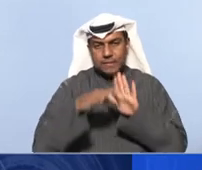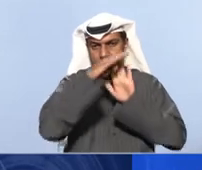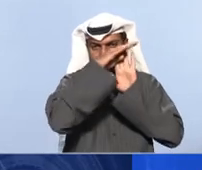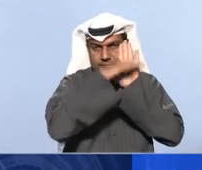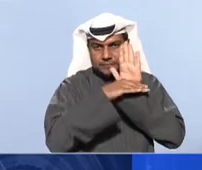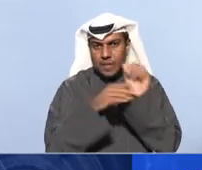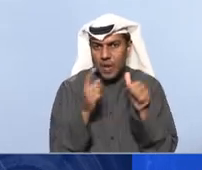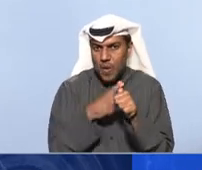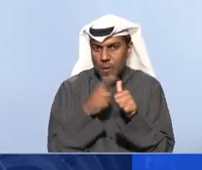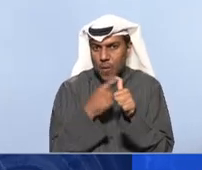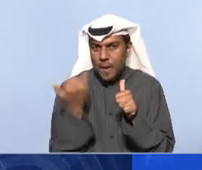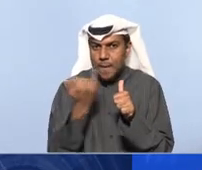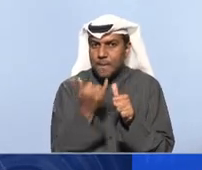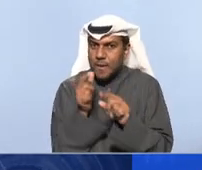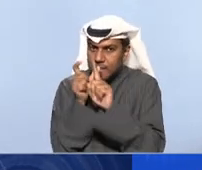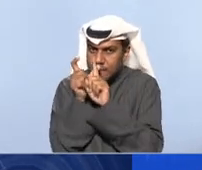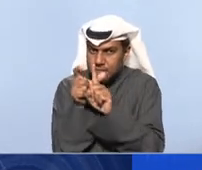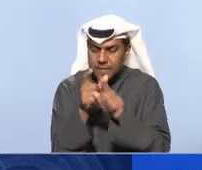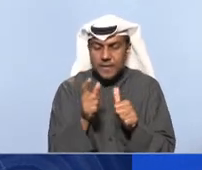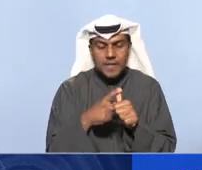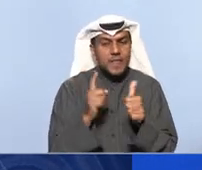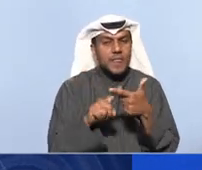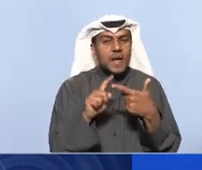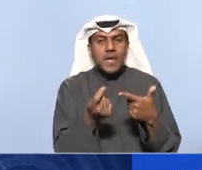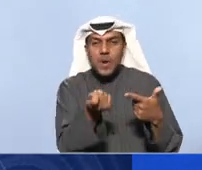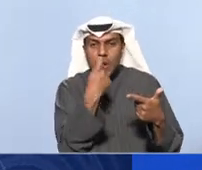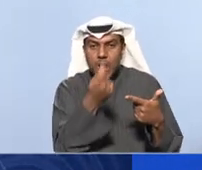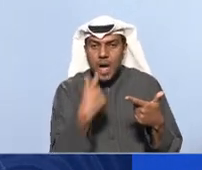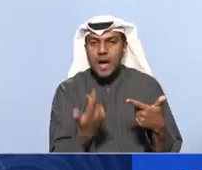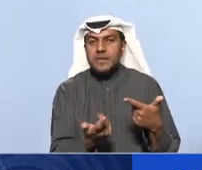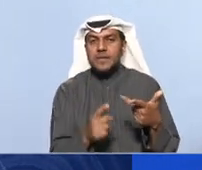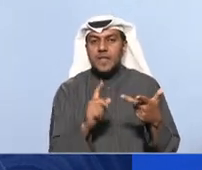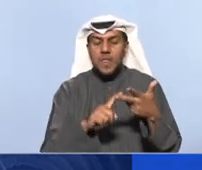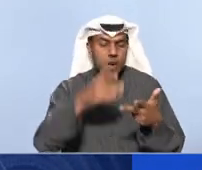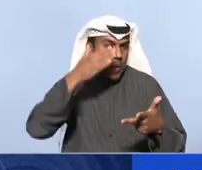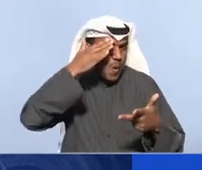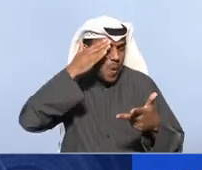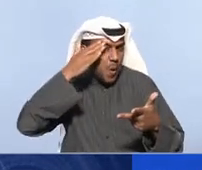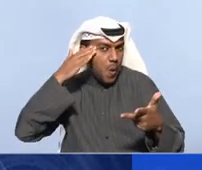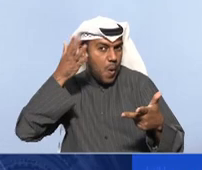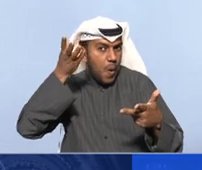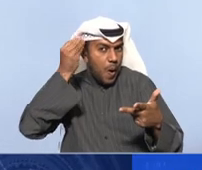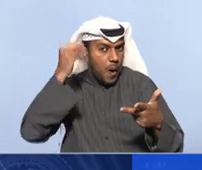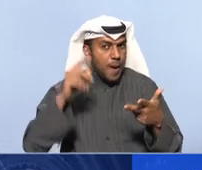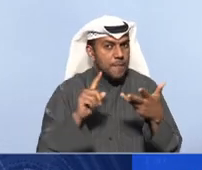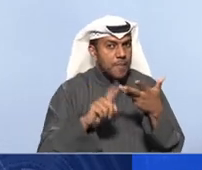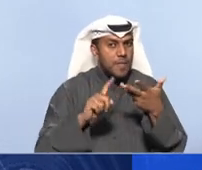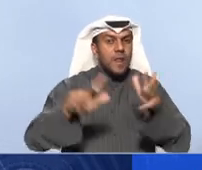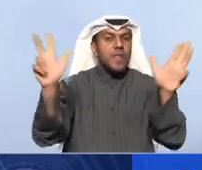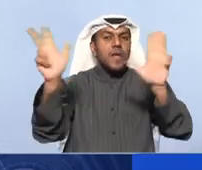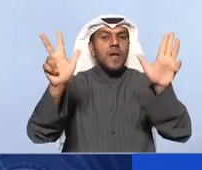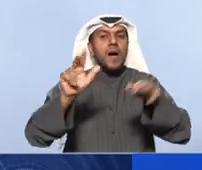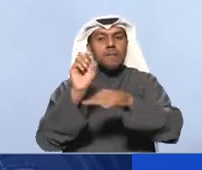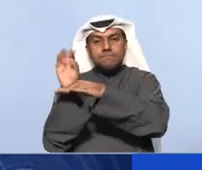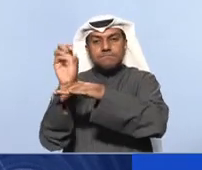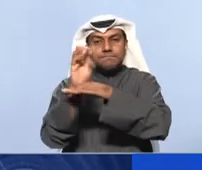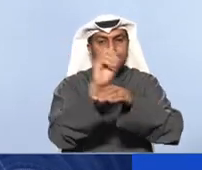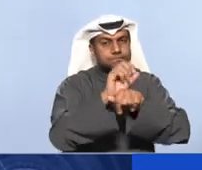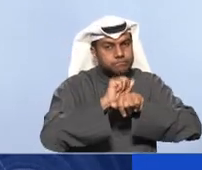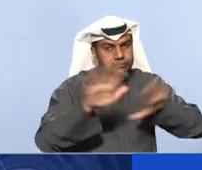الوقائية والمحاور العلاجية والمحاور العلمية وكذلك الإعلامية التثقيفية